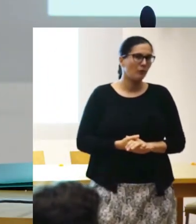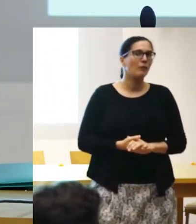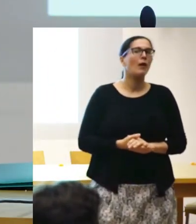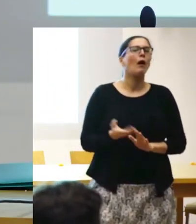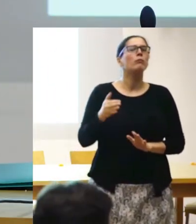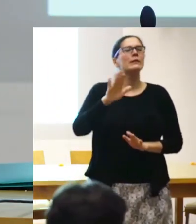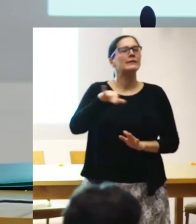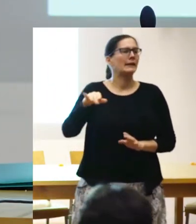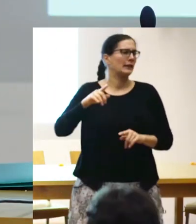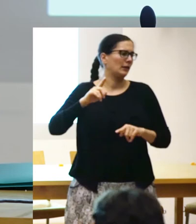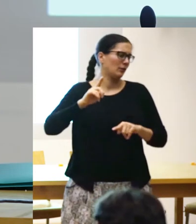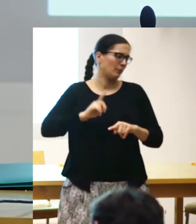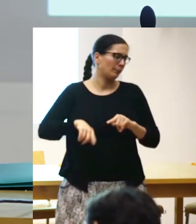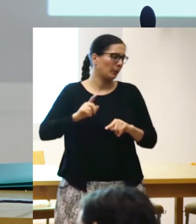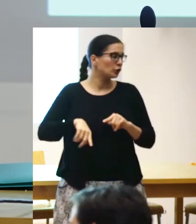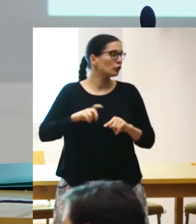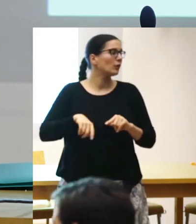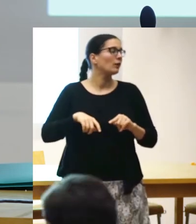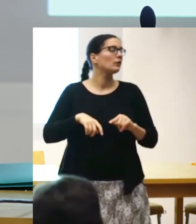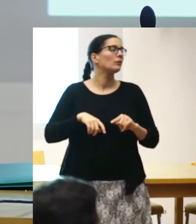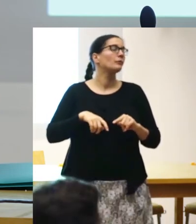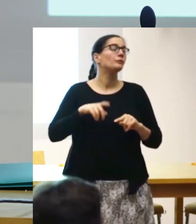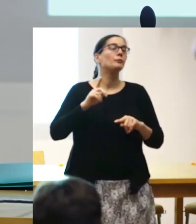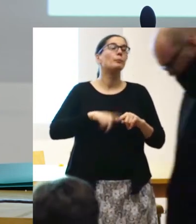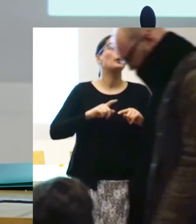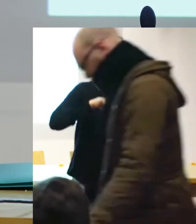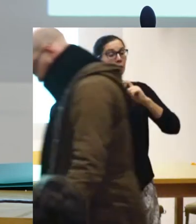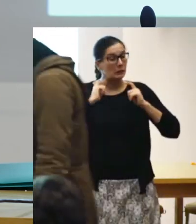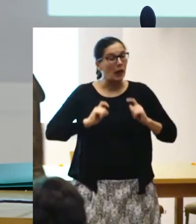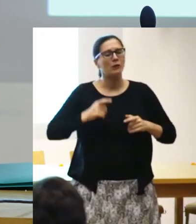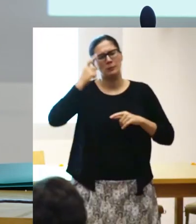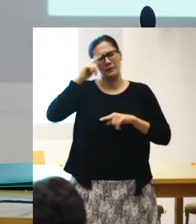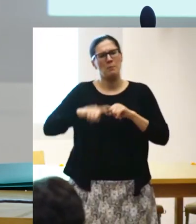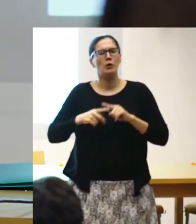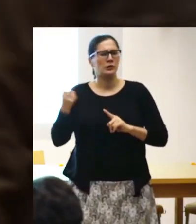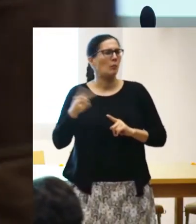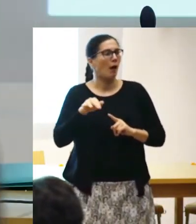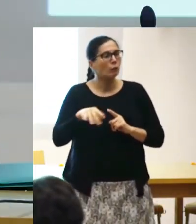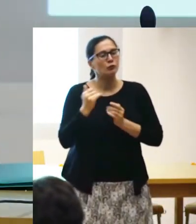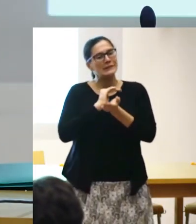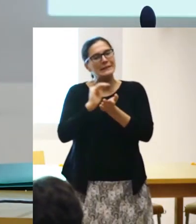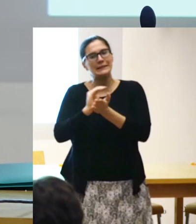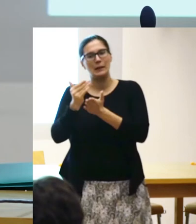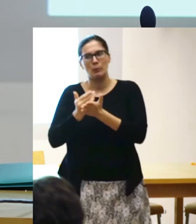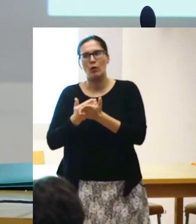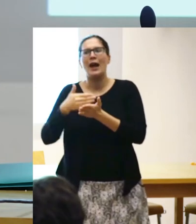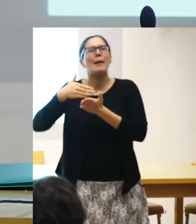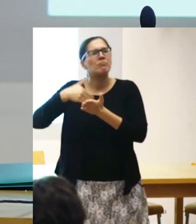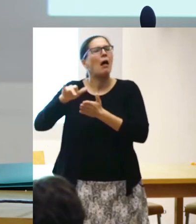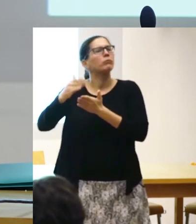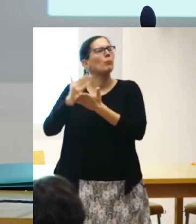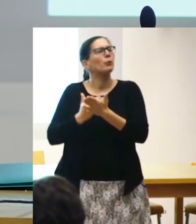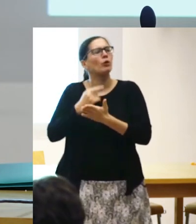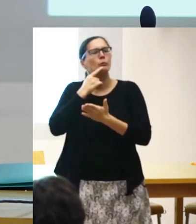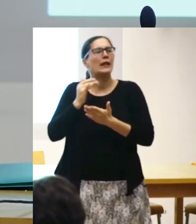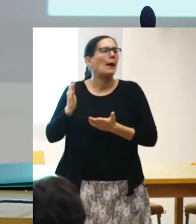handicapované děti jak fyzicky, tak mentálně, což dneska pokračuje nějakým programem s názvem Mezi námi, který je